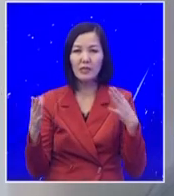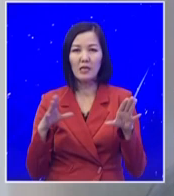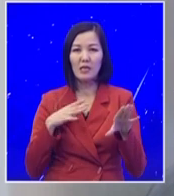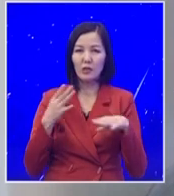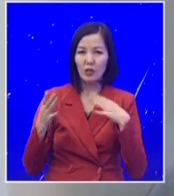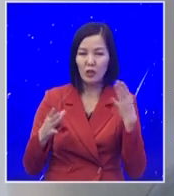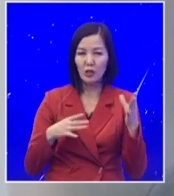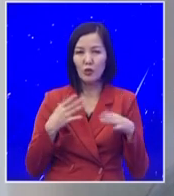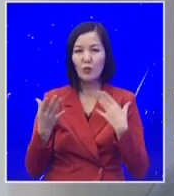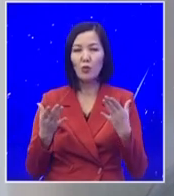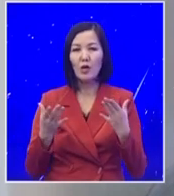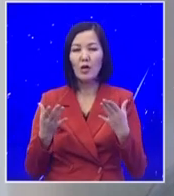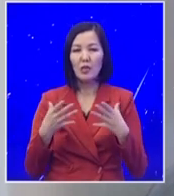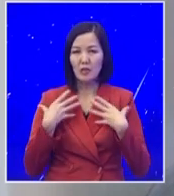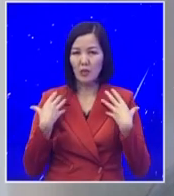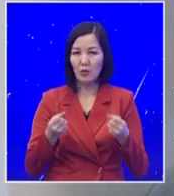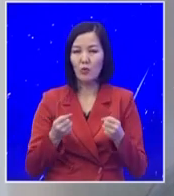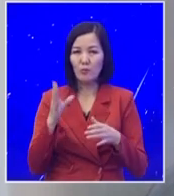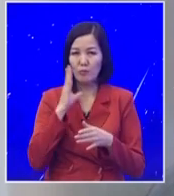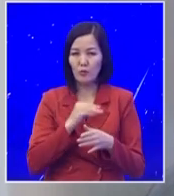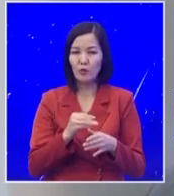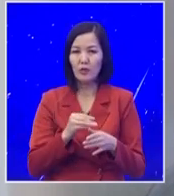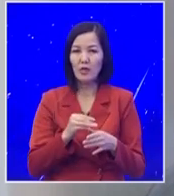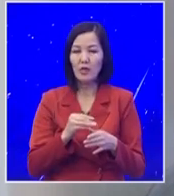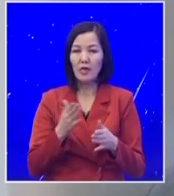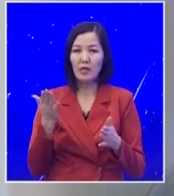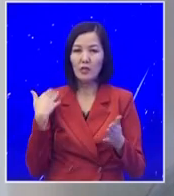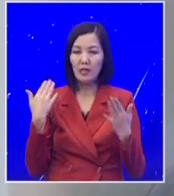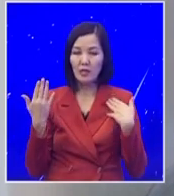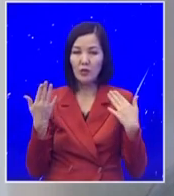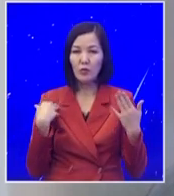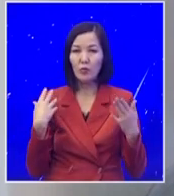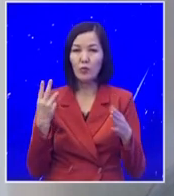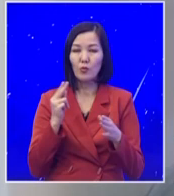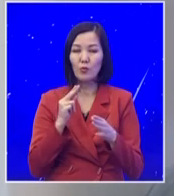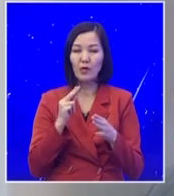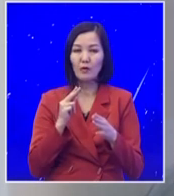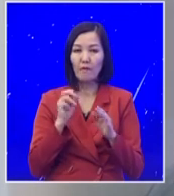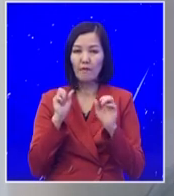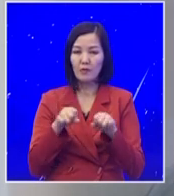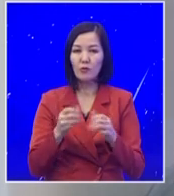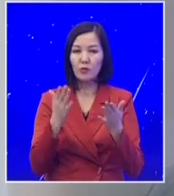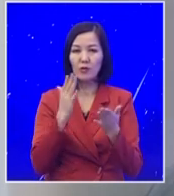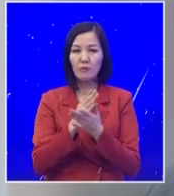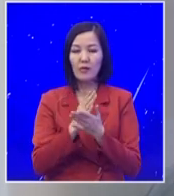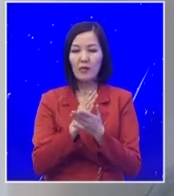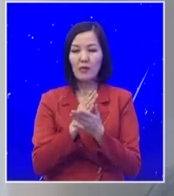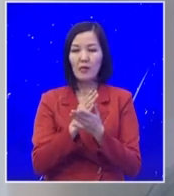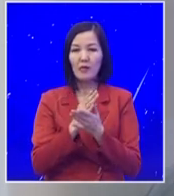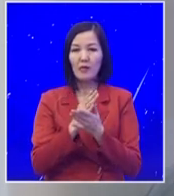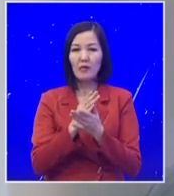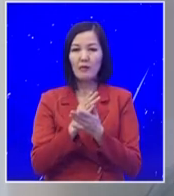дене шынықтыру, сонан кейін барып, мына жаттықтыру деген сияқты сол мүмкіндіктер осы жерде алады. Бұл жерде дәрімен